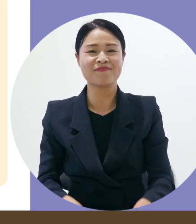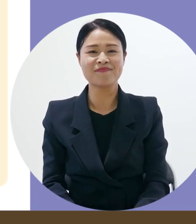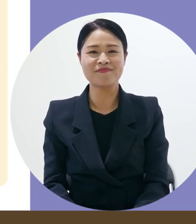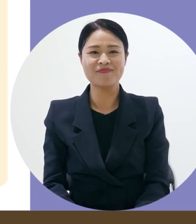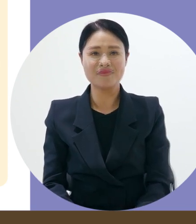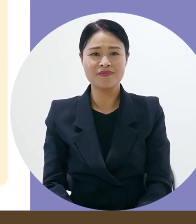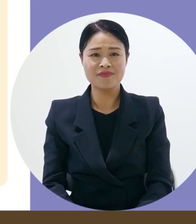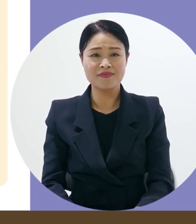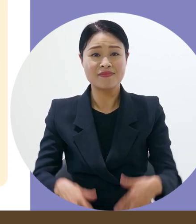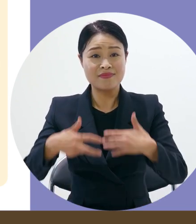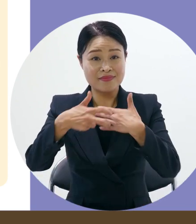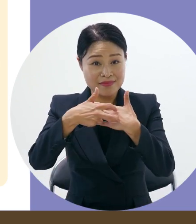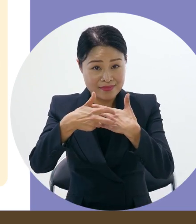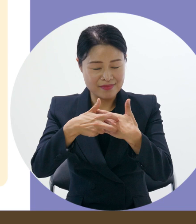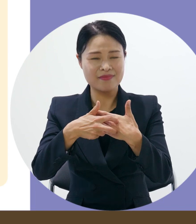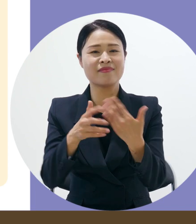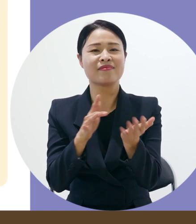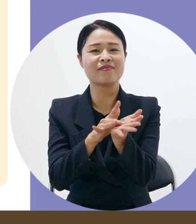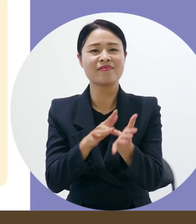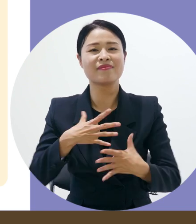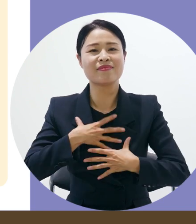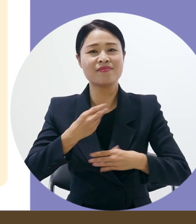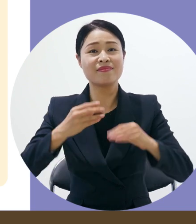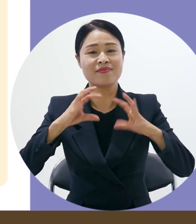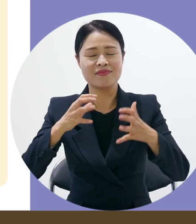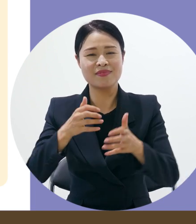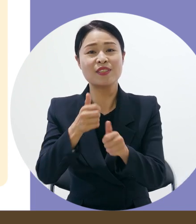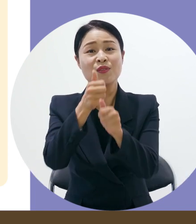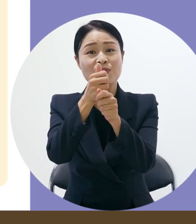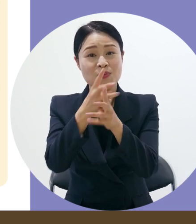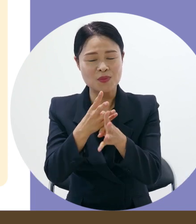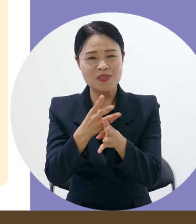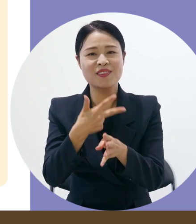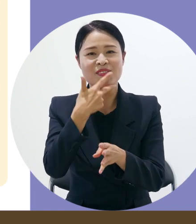스캔하세요. 의약품 안전나라 주소